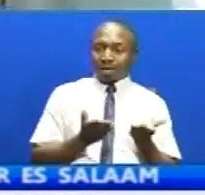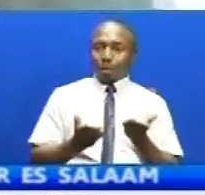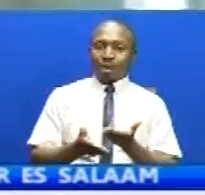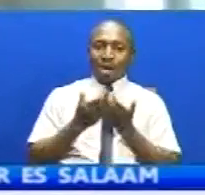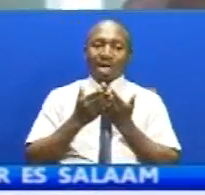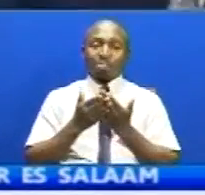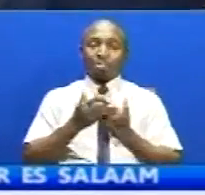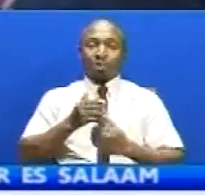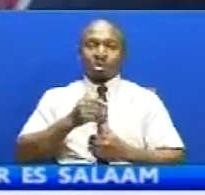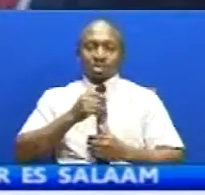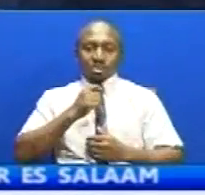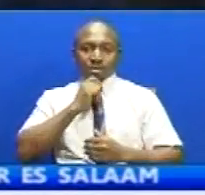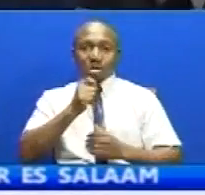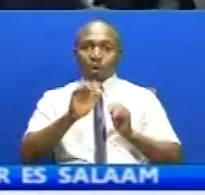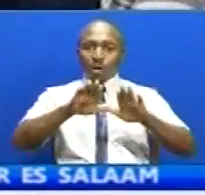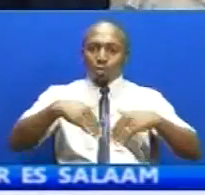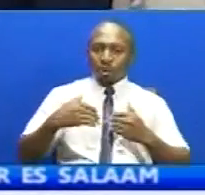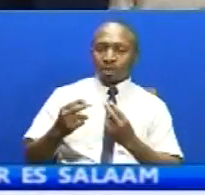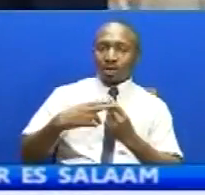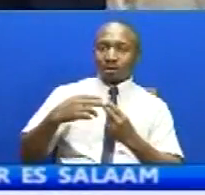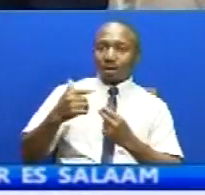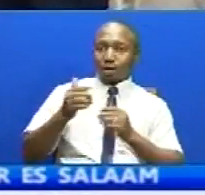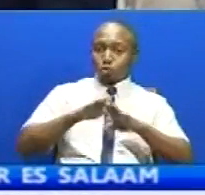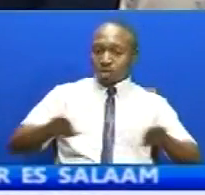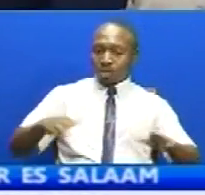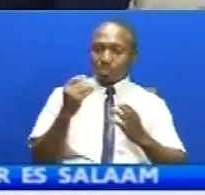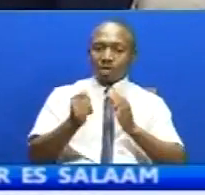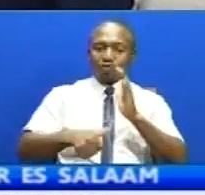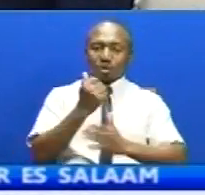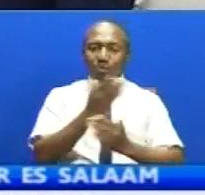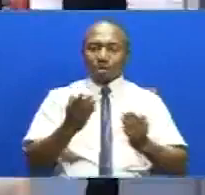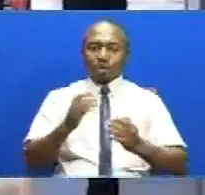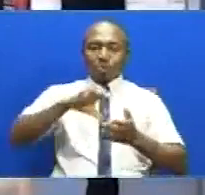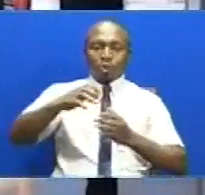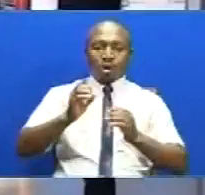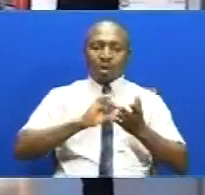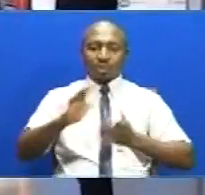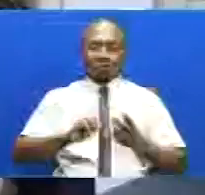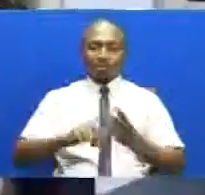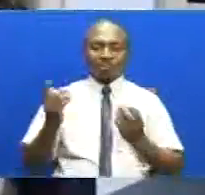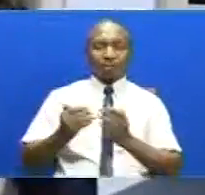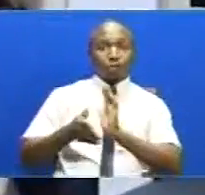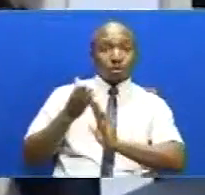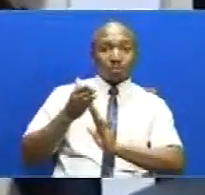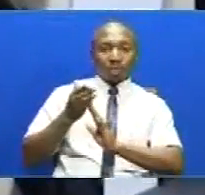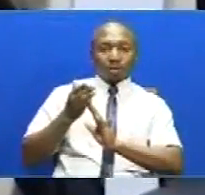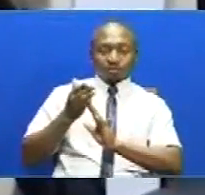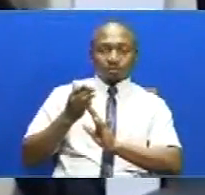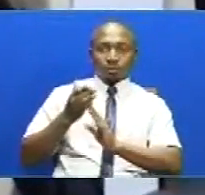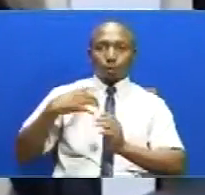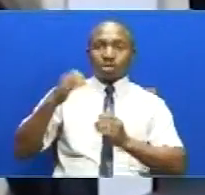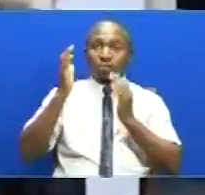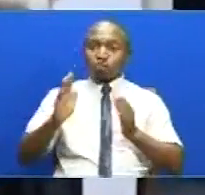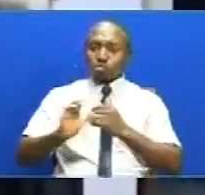Tulia Ackson pamoja na viongozi wengine wa mkoa wa Dar es Salaam. Awali Waziri Mkuu Majaliwa alimwakilisha Rais Dr.